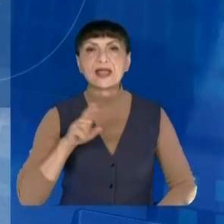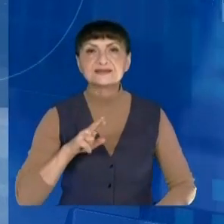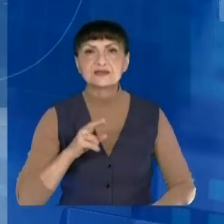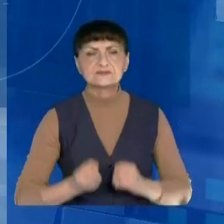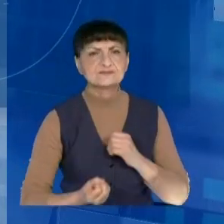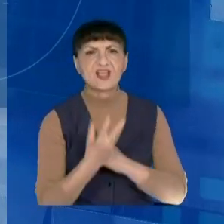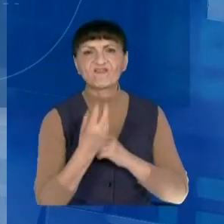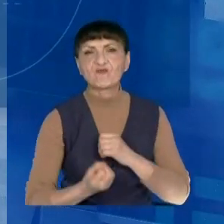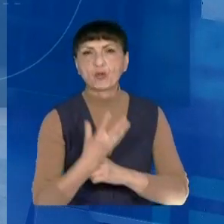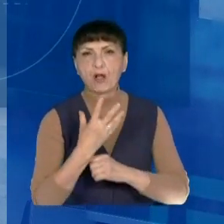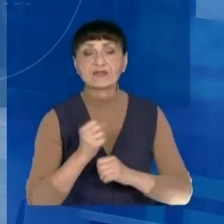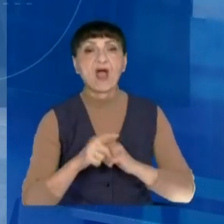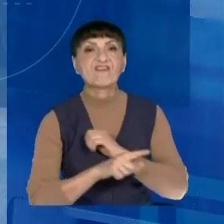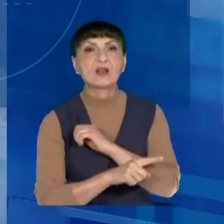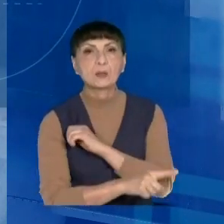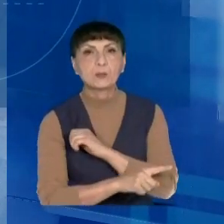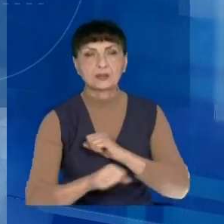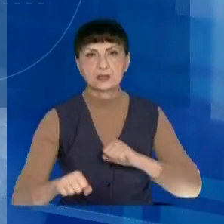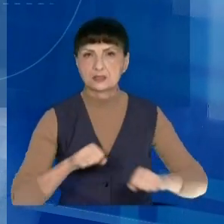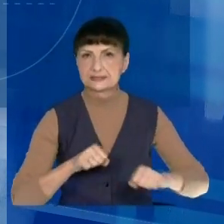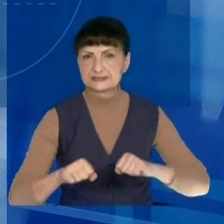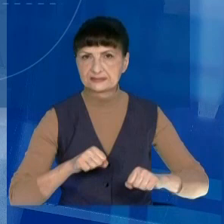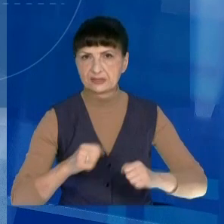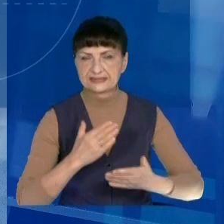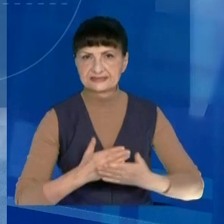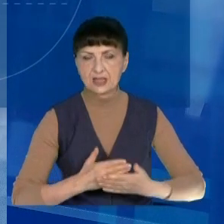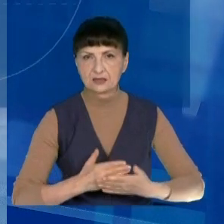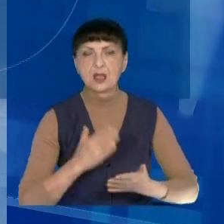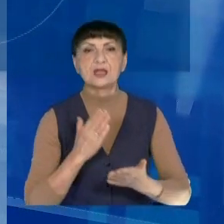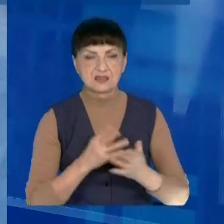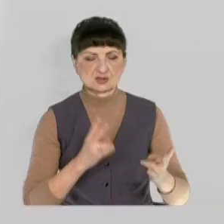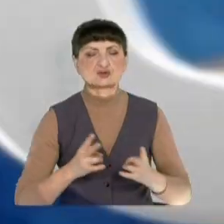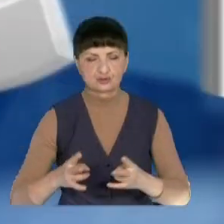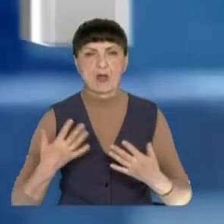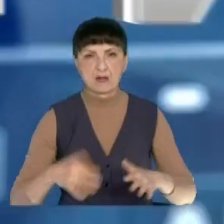извергается вулкан, а Филиппины сотрясают подземные толчки. Есть жертвы.